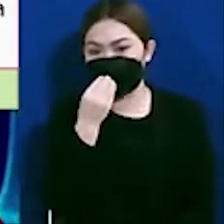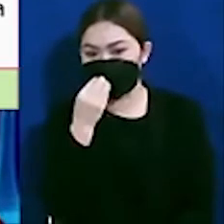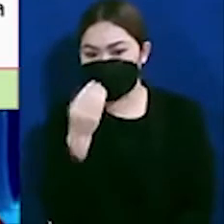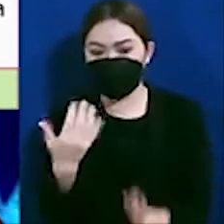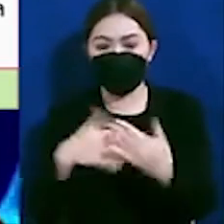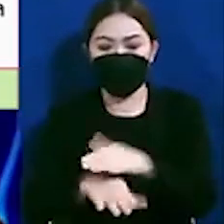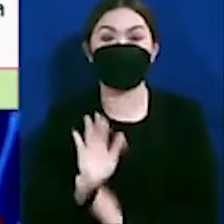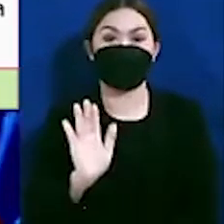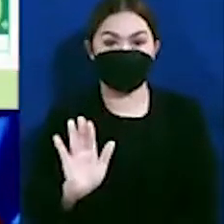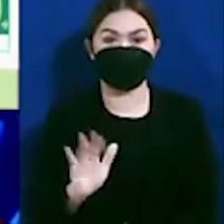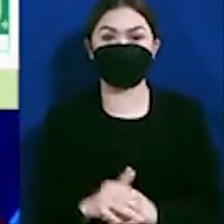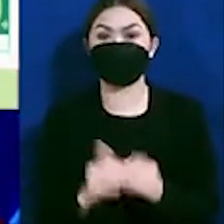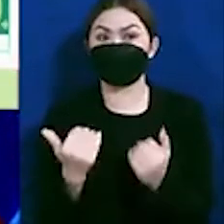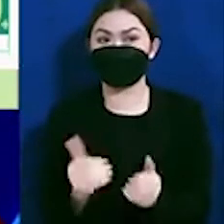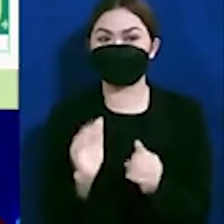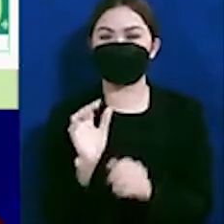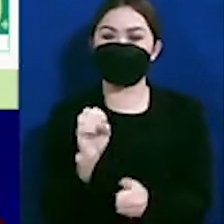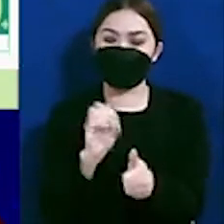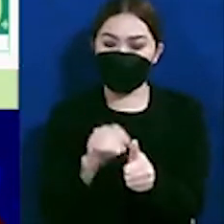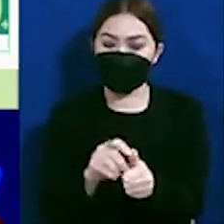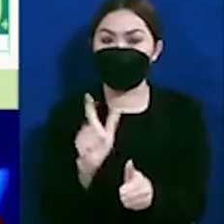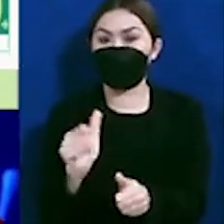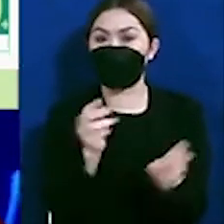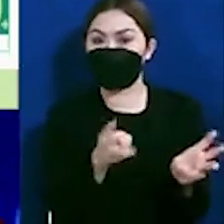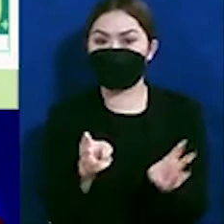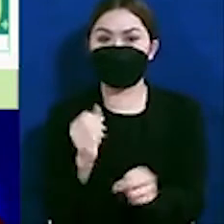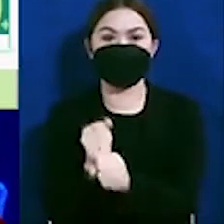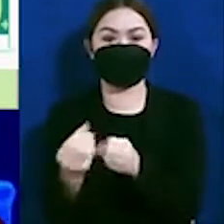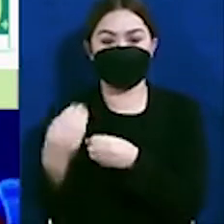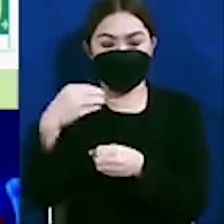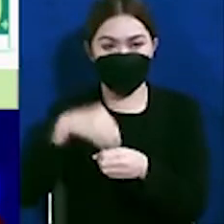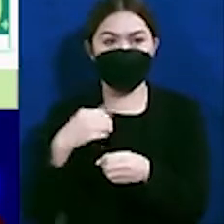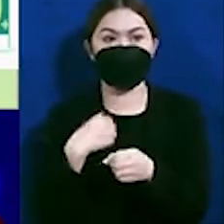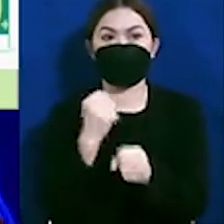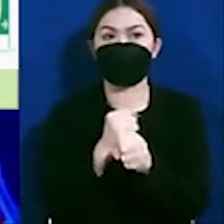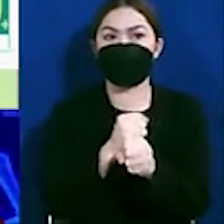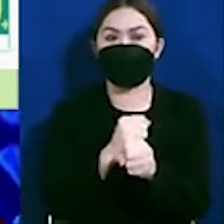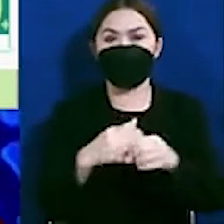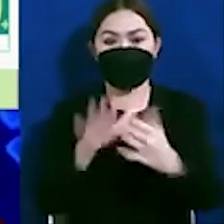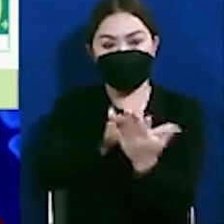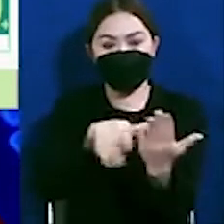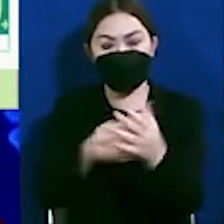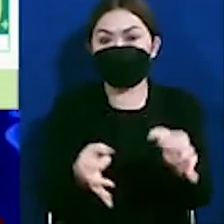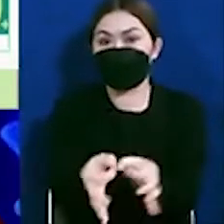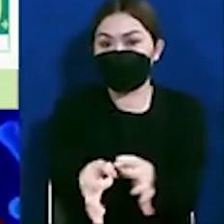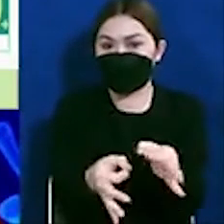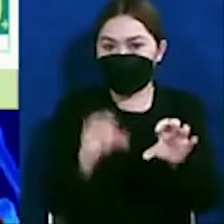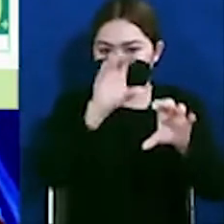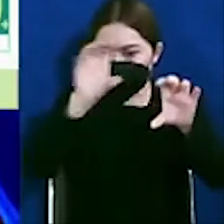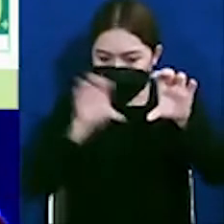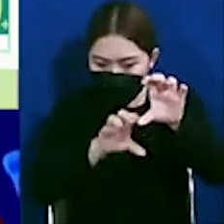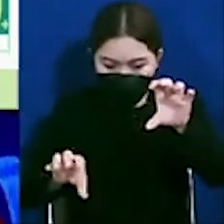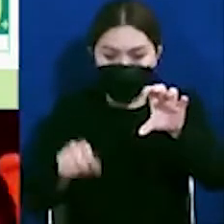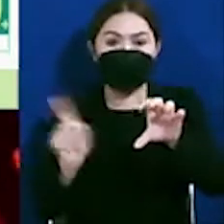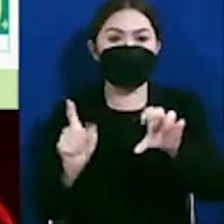ห้ามไปรวมกันนะครับอันนี้ก็เป็นหลักการทั่วๆไปแล้วก็การทําอินโฟกราฟฟิคนะครับในการแนะนำนะครับว่าผู้ป่วย